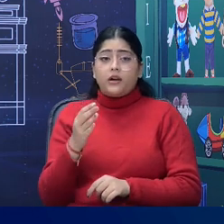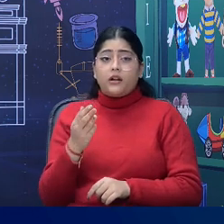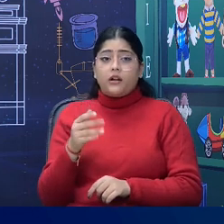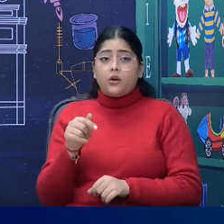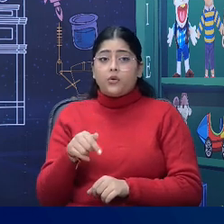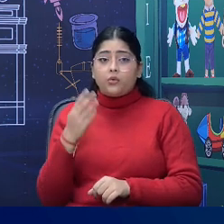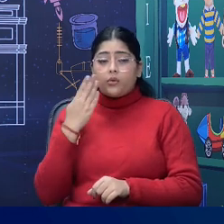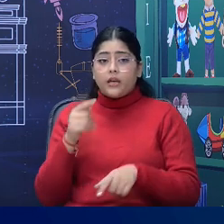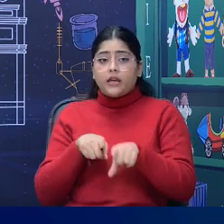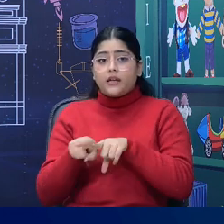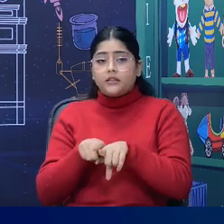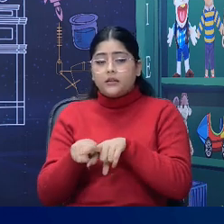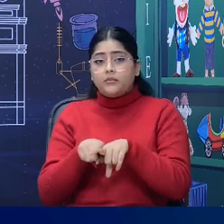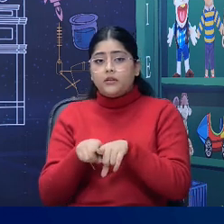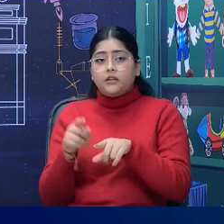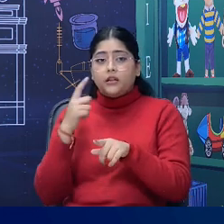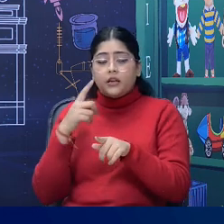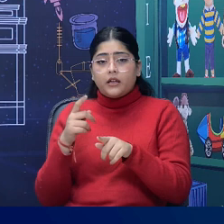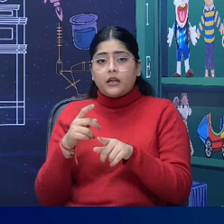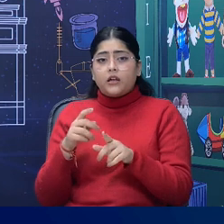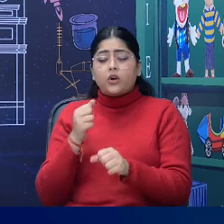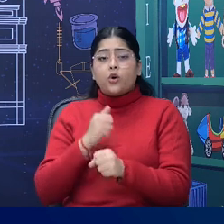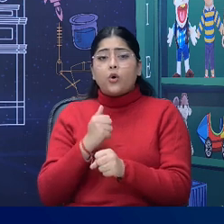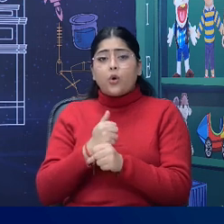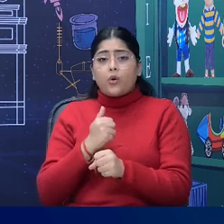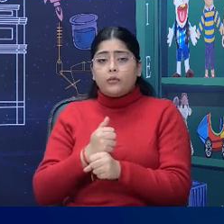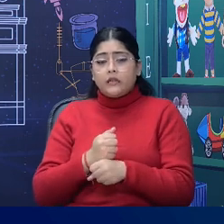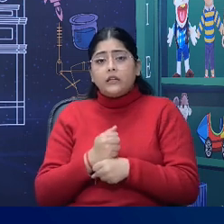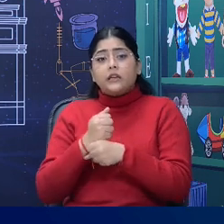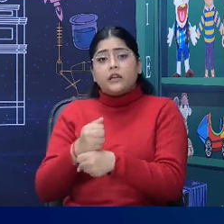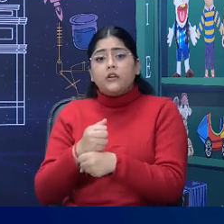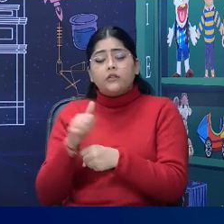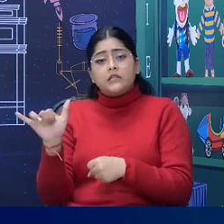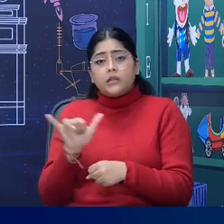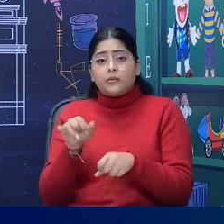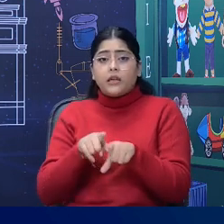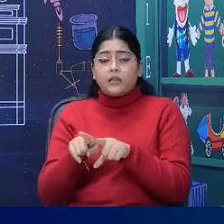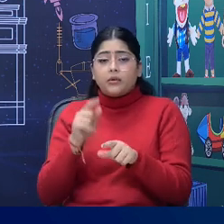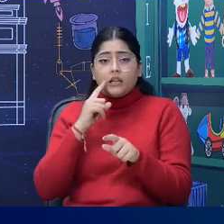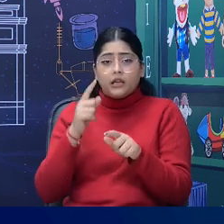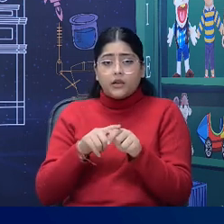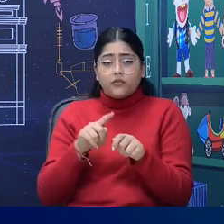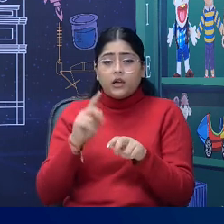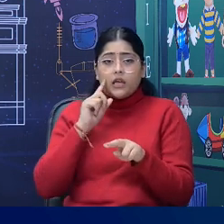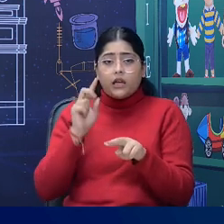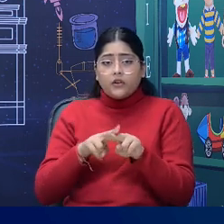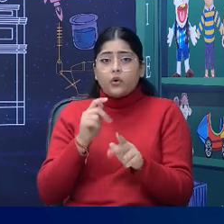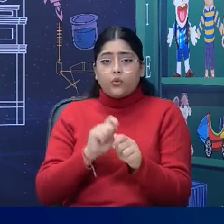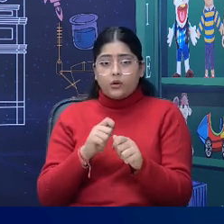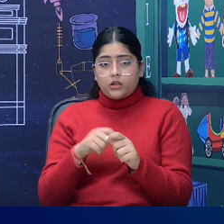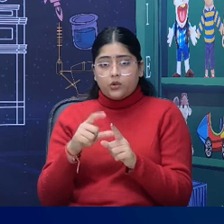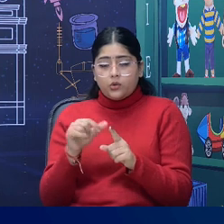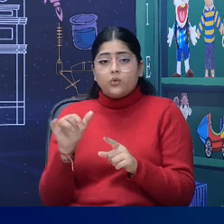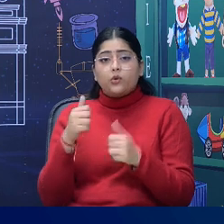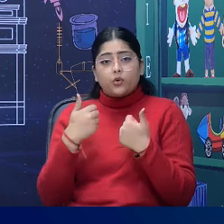मैम अगर कोई आपने अच्छा काम किया है कोई पुरस्कार जीता है कोई सरकार की योजना आई है तो उसमें भी वो टॉर्च दिया करते थे जी क्योंकि टॉर्च जो है